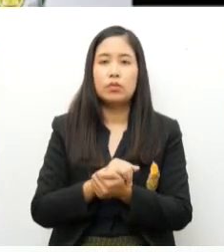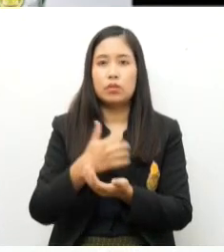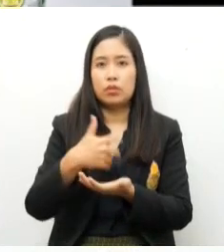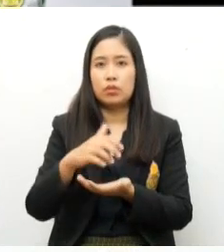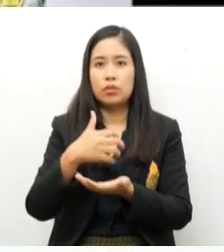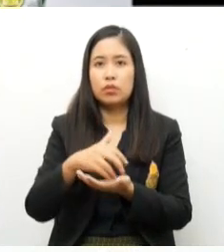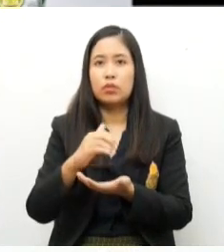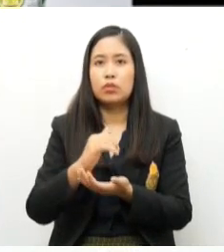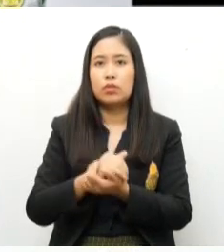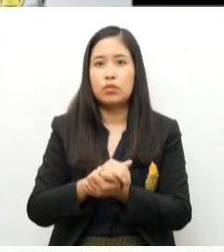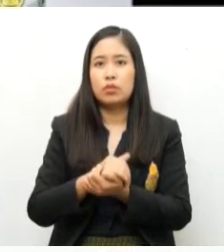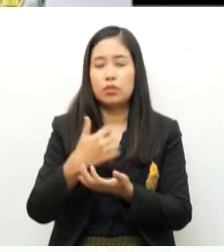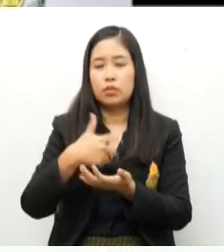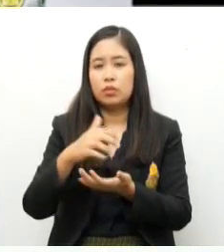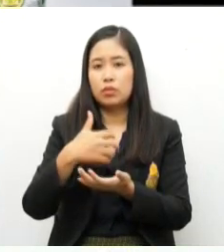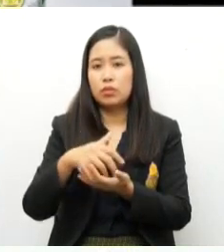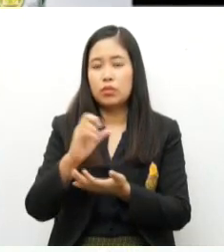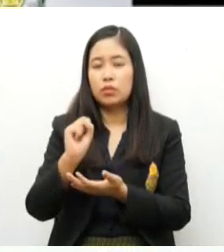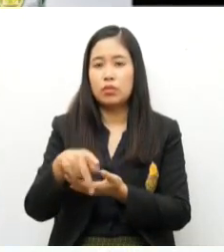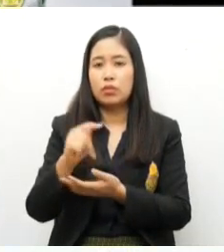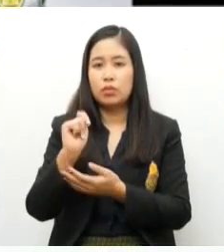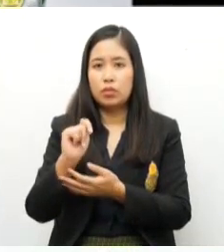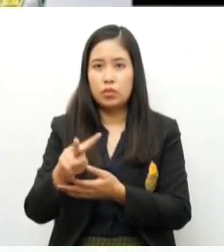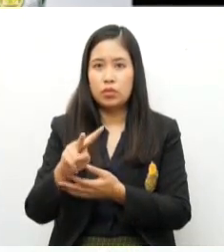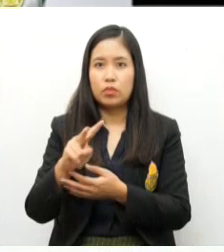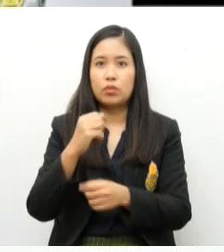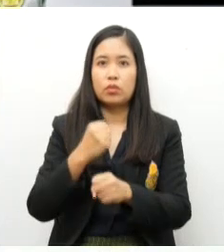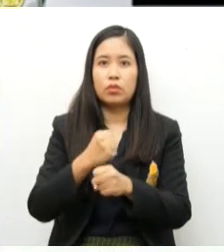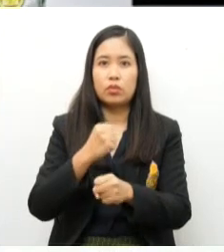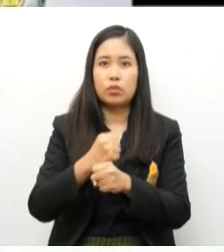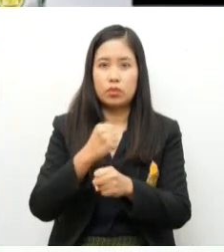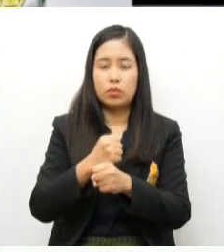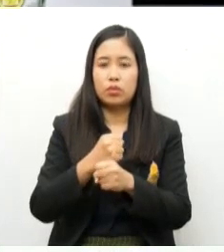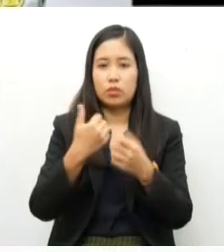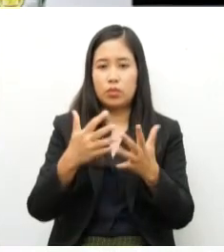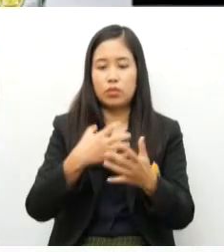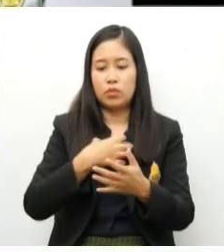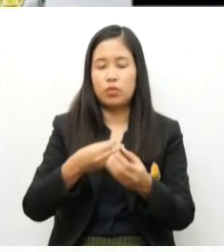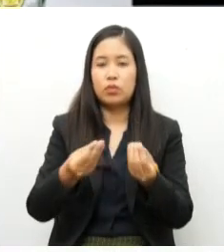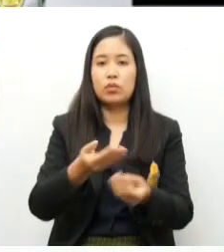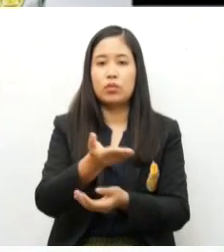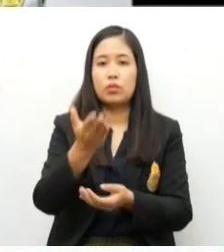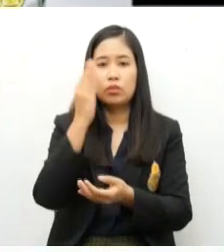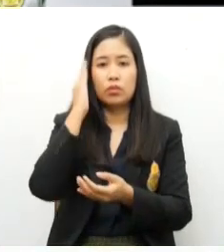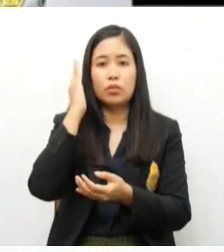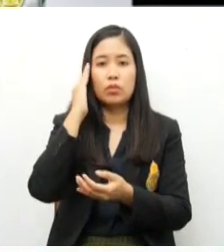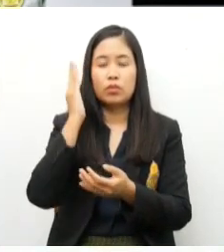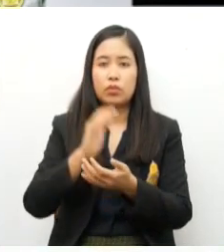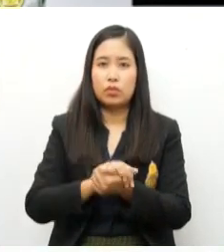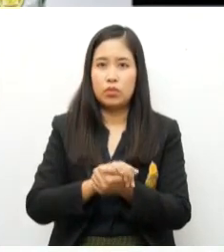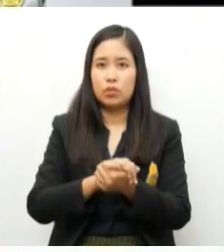ถึงสิ่งที่สปท.เราคิดและทำอยู่แล้วก็อยากให้ท่านได้รับรู้แต่เบื้องต้นนะครับผม